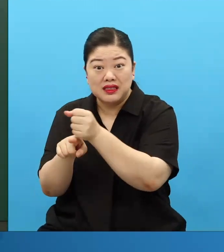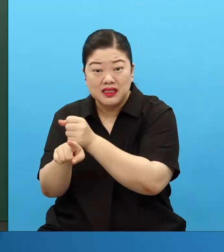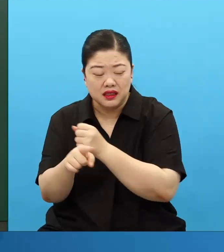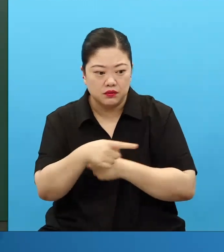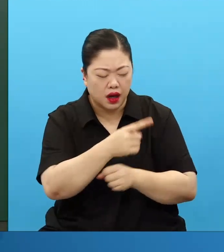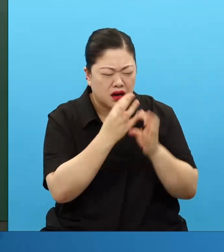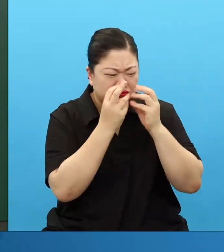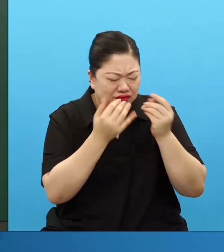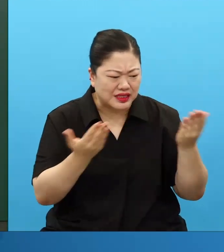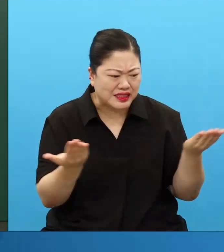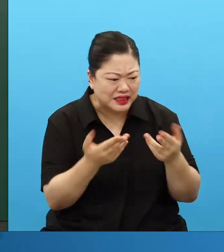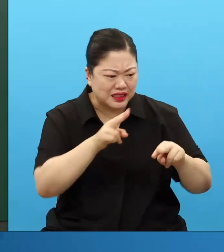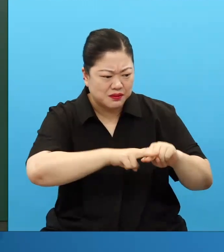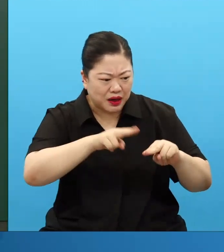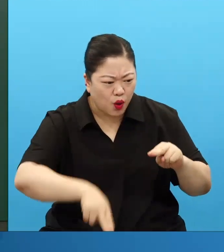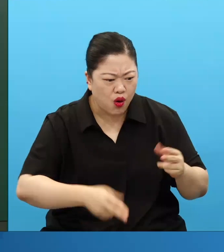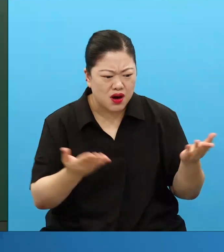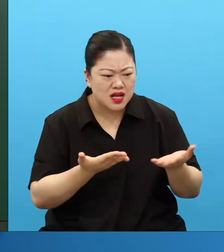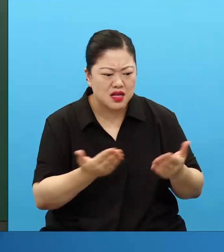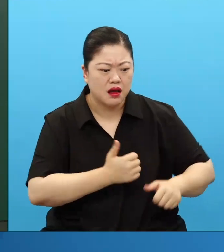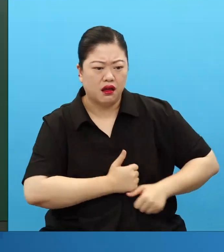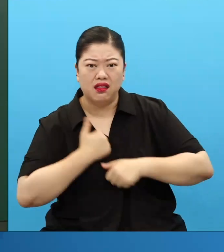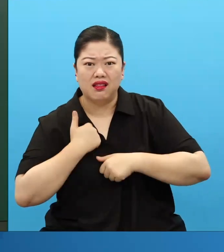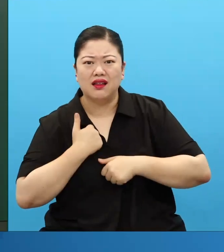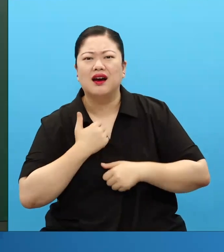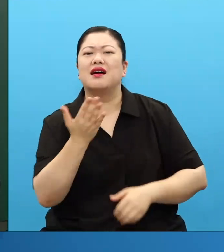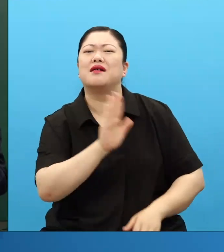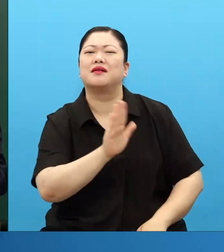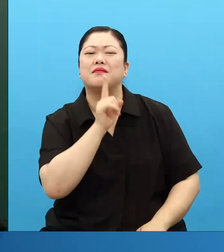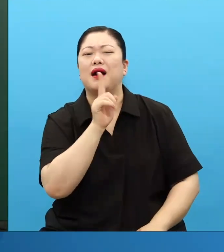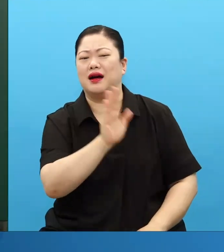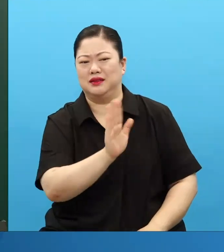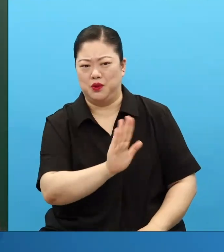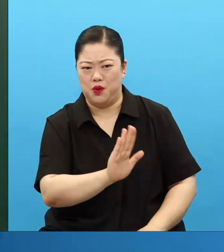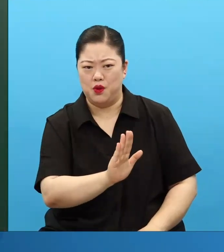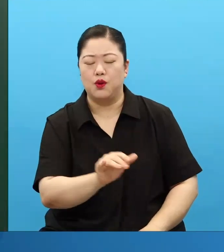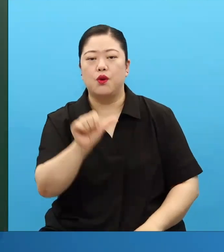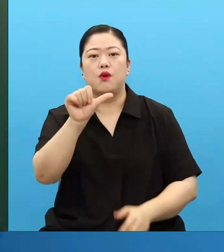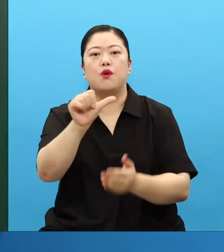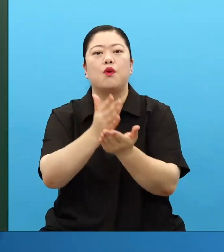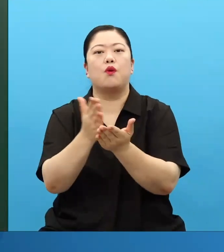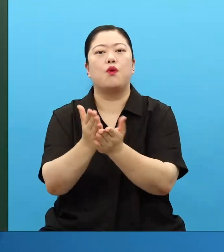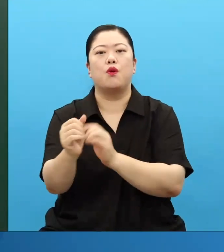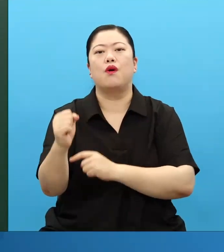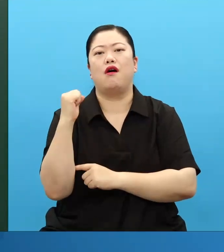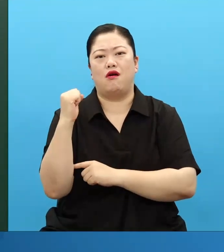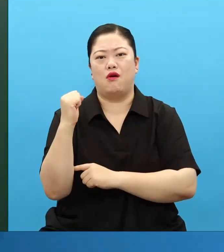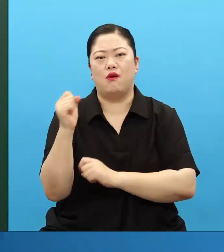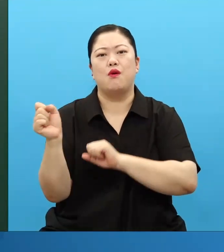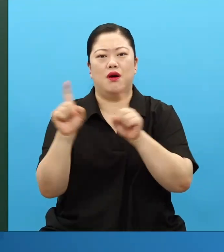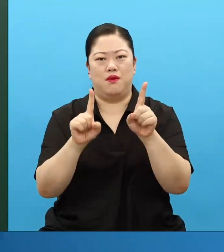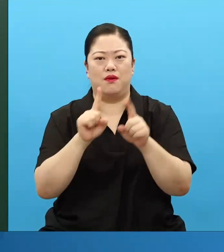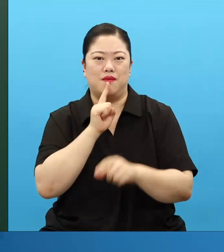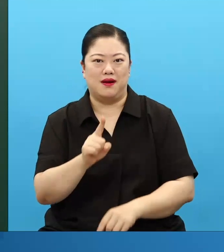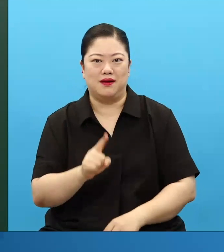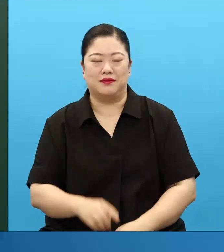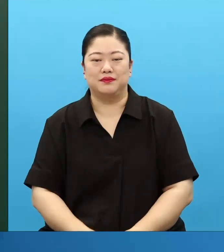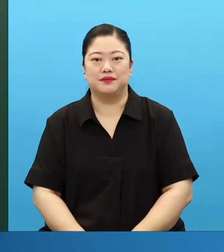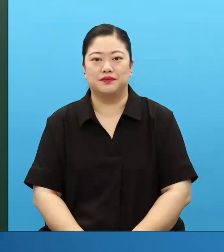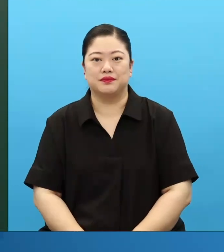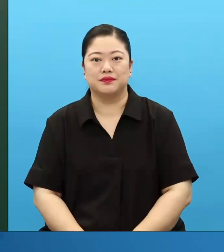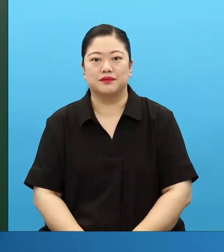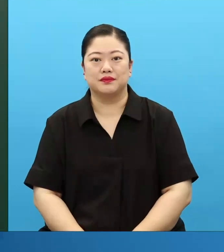중직자분들은 반드시 써야 되는 세 가지 뜰 성경에 처음부터 있었고 예수님께서 이것 때문에 화를 내고 그랬습니다. And so the church officers,